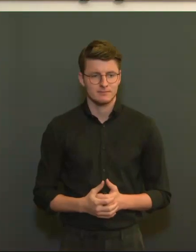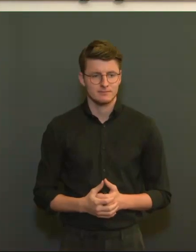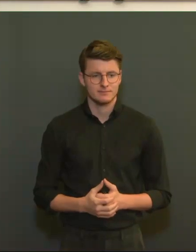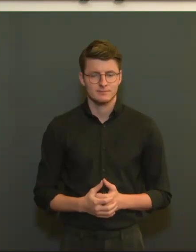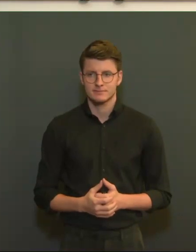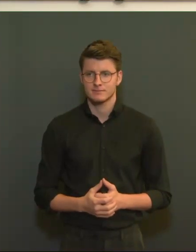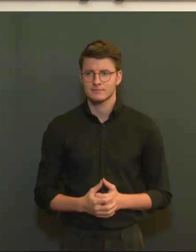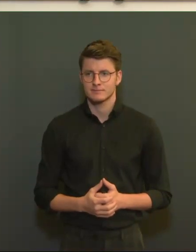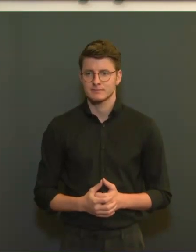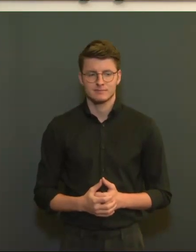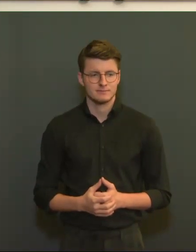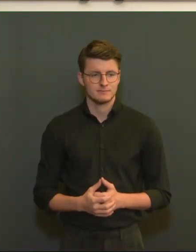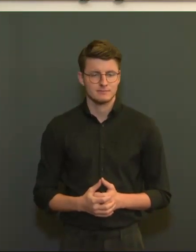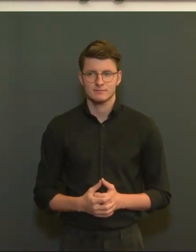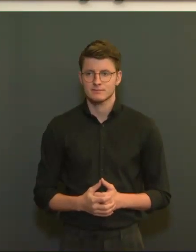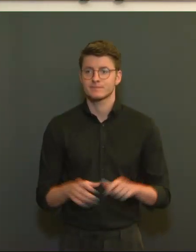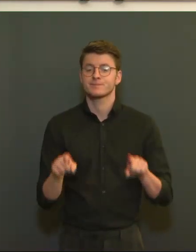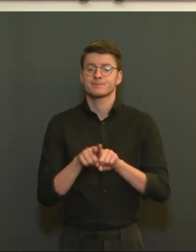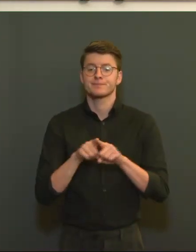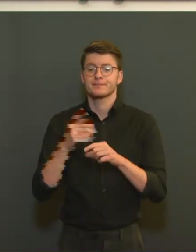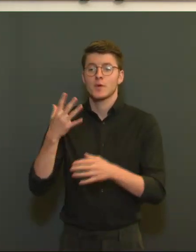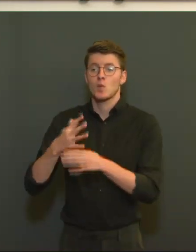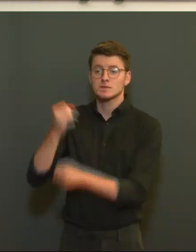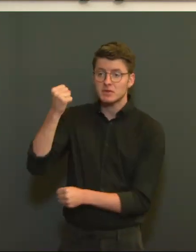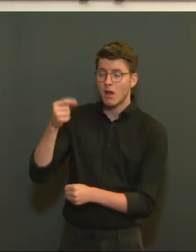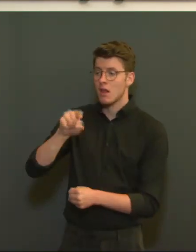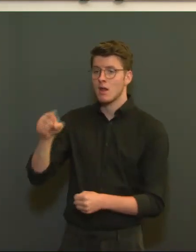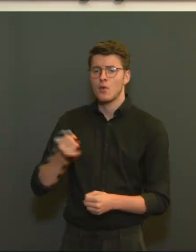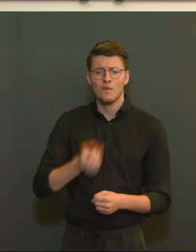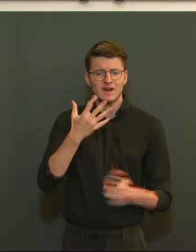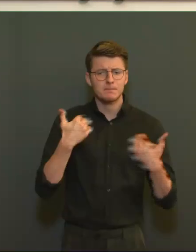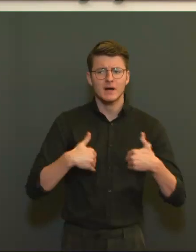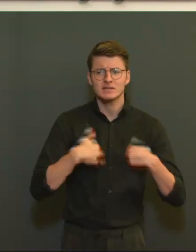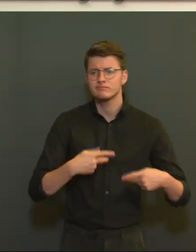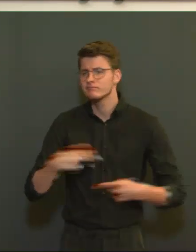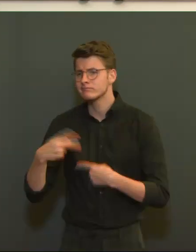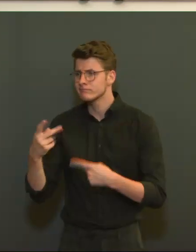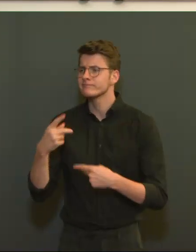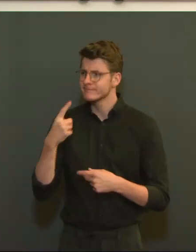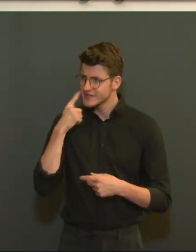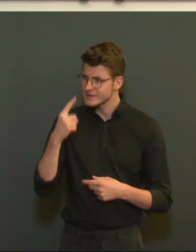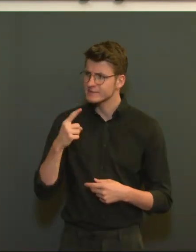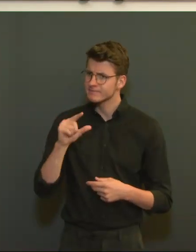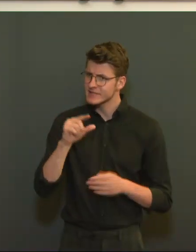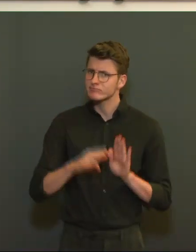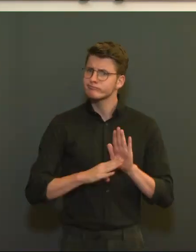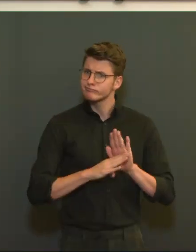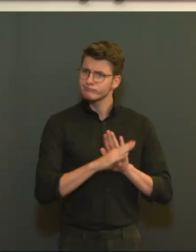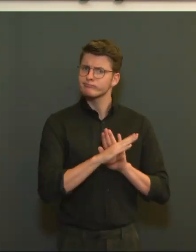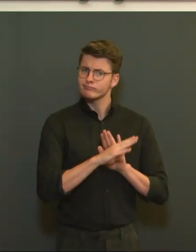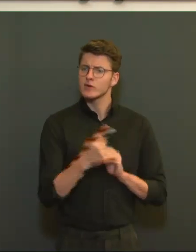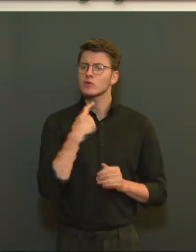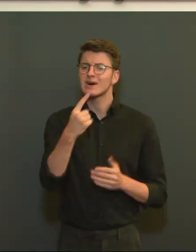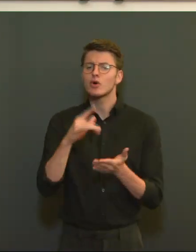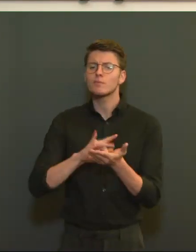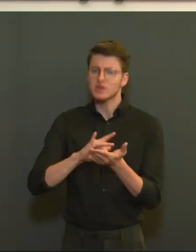Ook in de ziekenhuisopnames zien we de voorbije dagen opnieuw een toename van de weekgemiddelde, in lijn met een